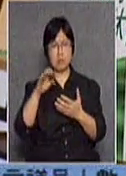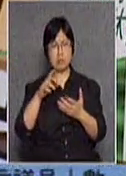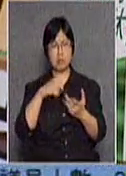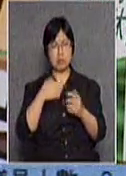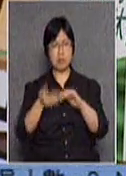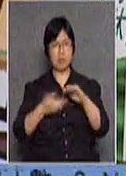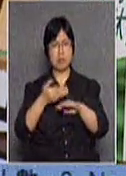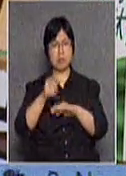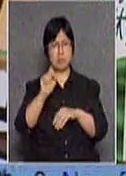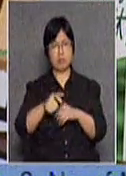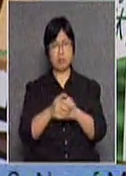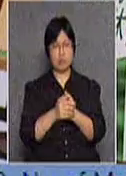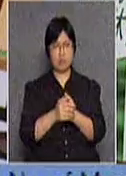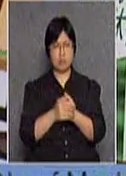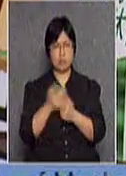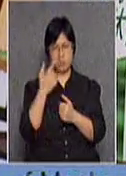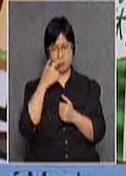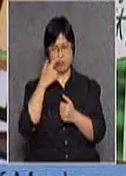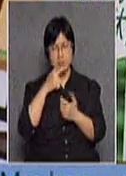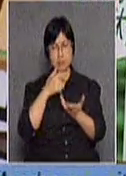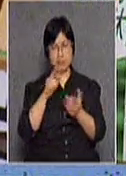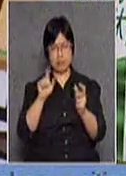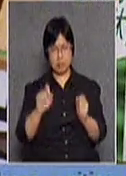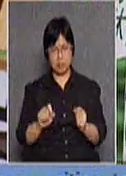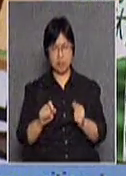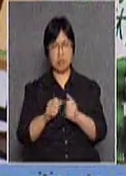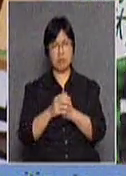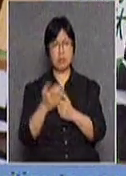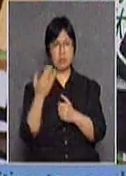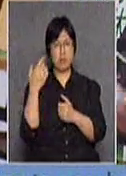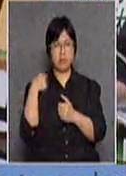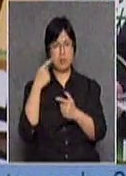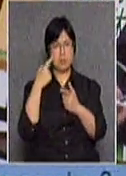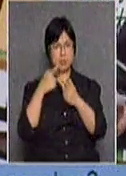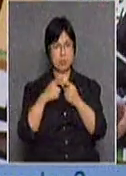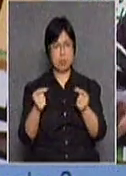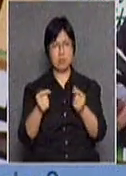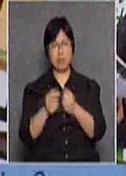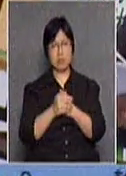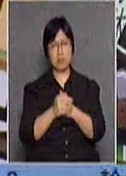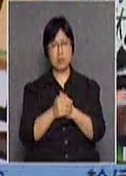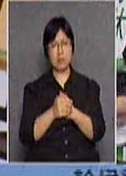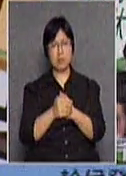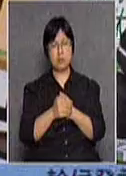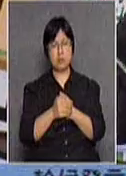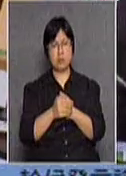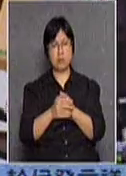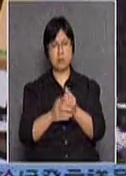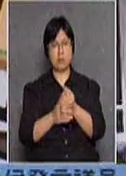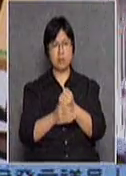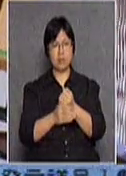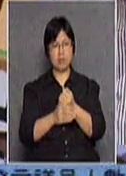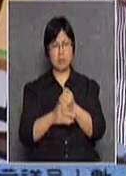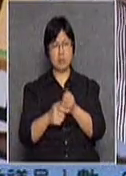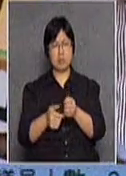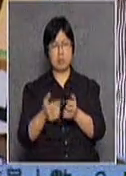複，最新的理由呢，就是最近台灣就這個漁民被殺問題處理的態度